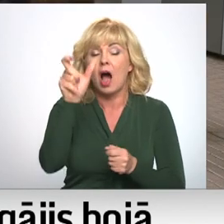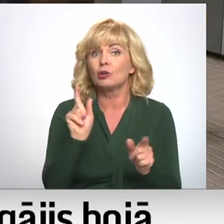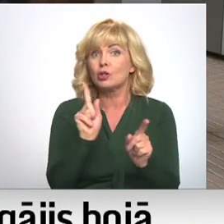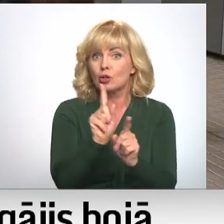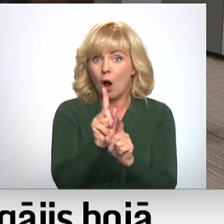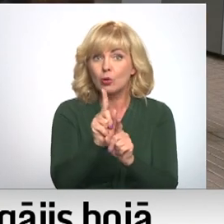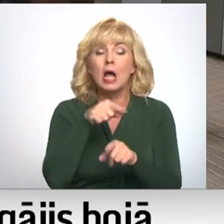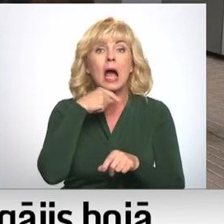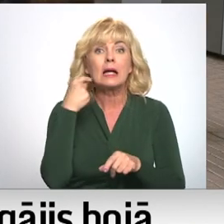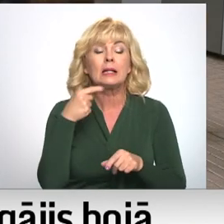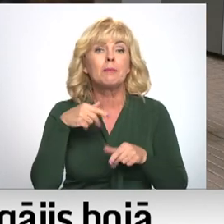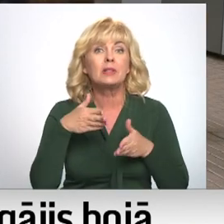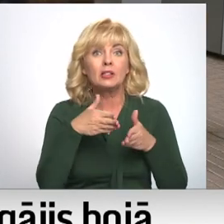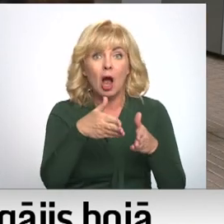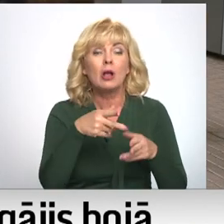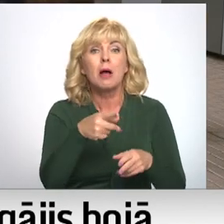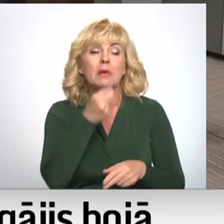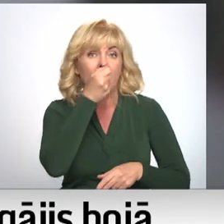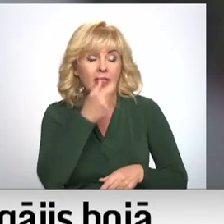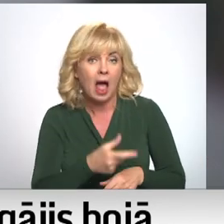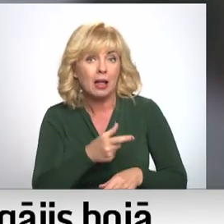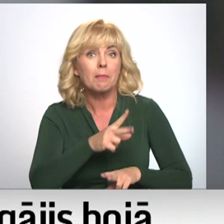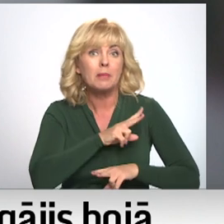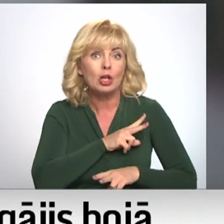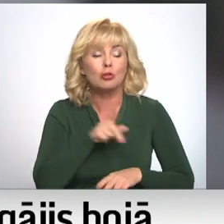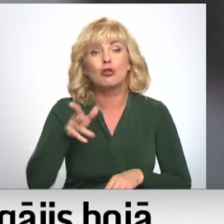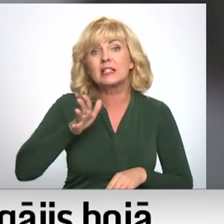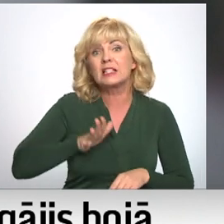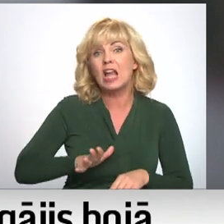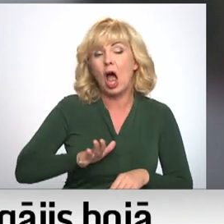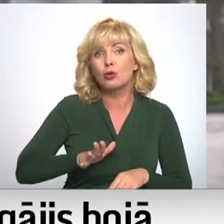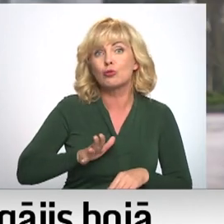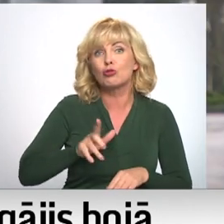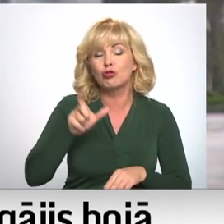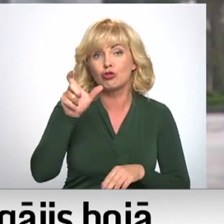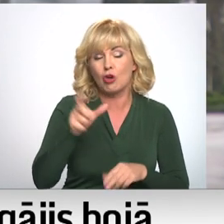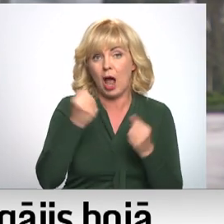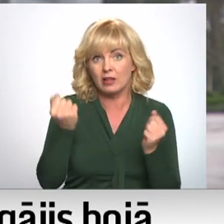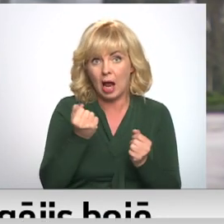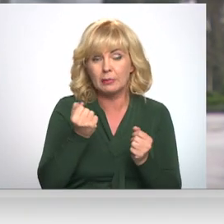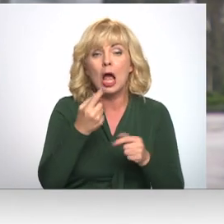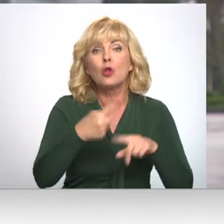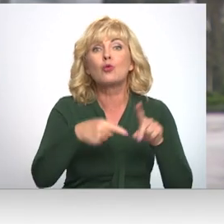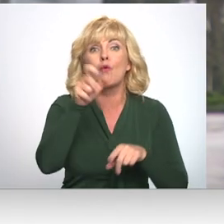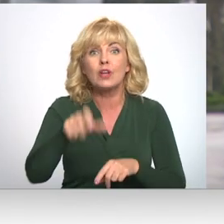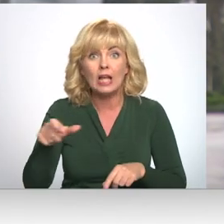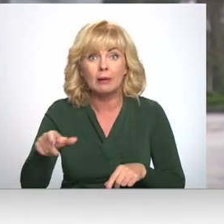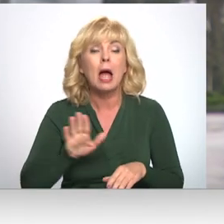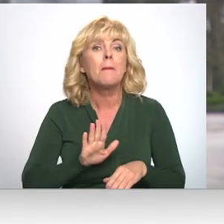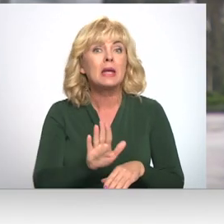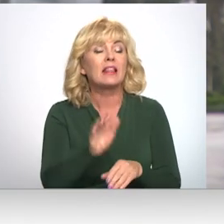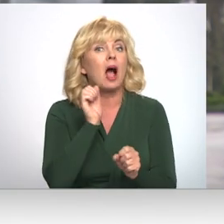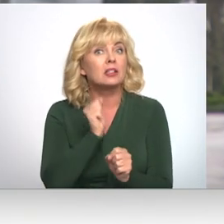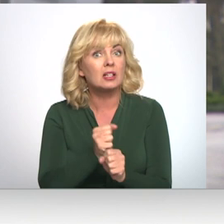gatavojas doties ceļā pie nelēmē mirušā un cietušā uzņēmuma darbinieku tuviniekiem. Uzņēmuma vadības strādā pie tā, lai mēs